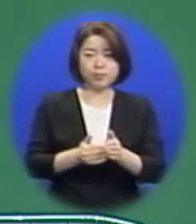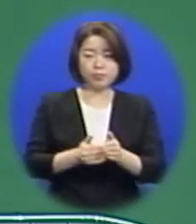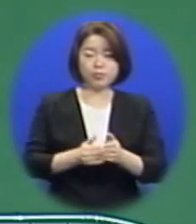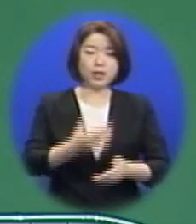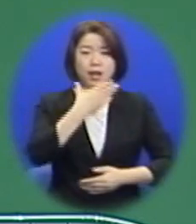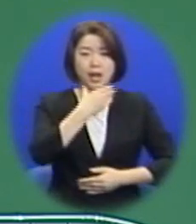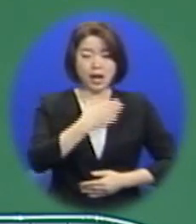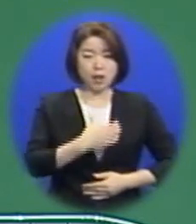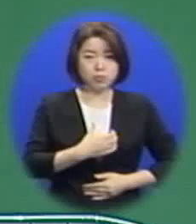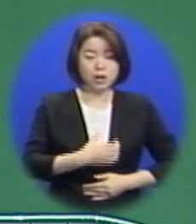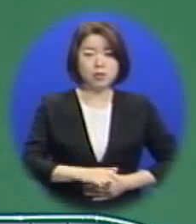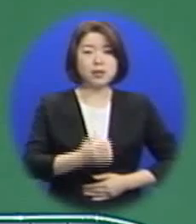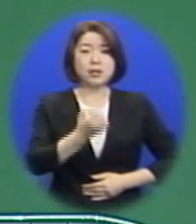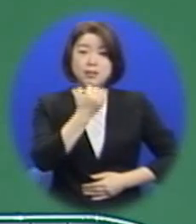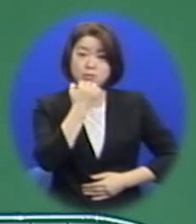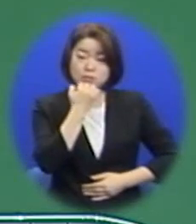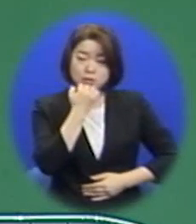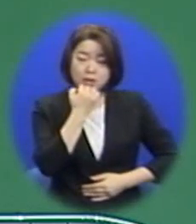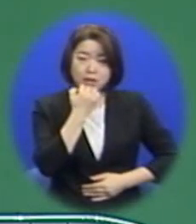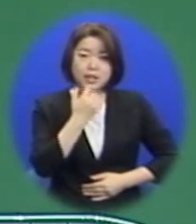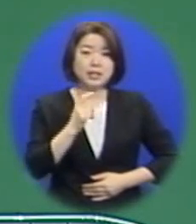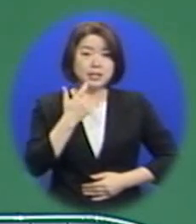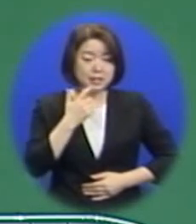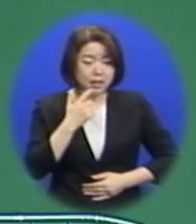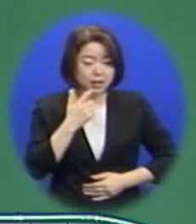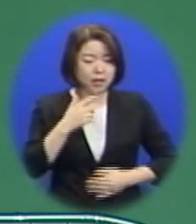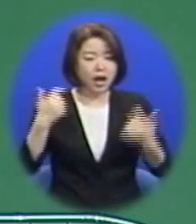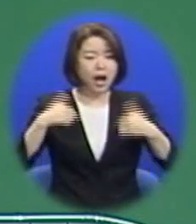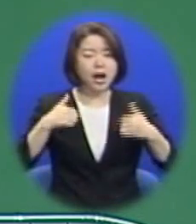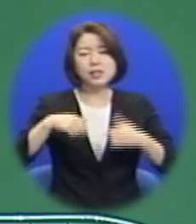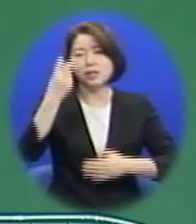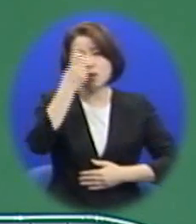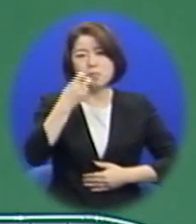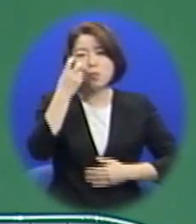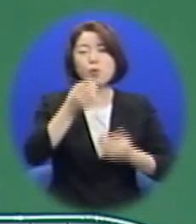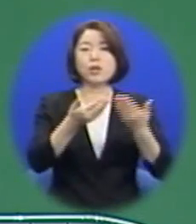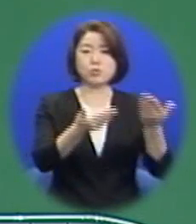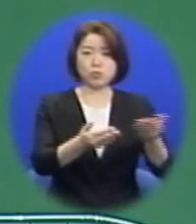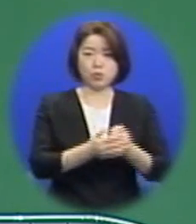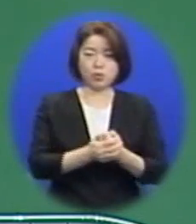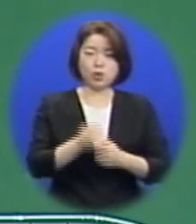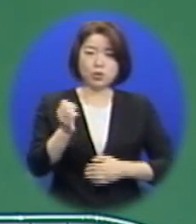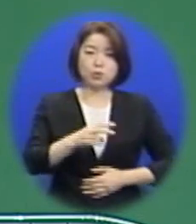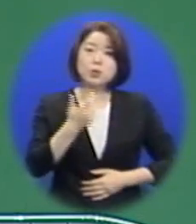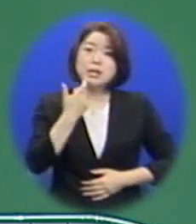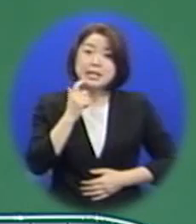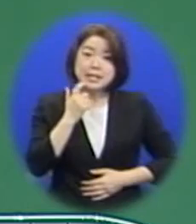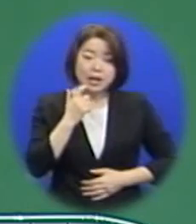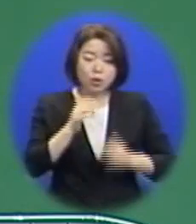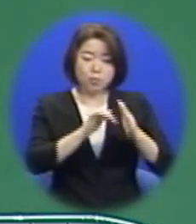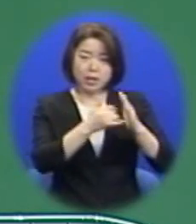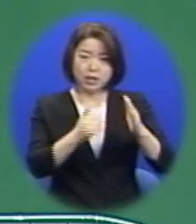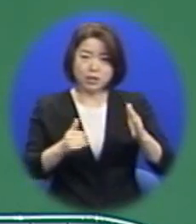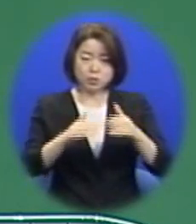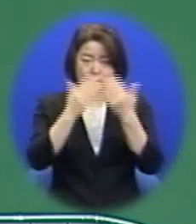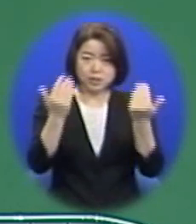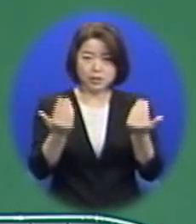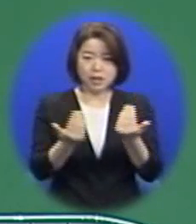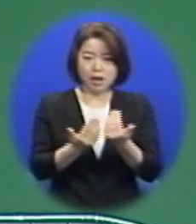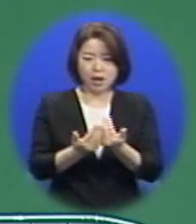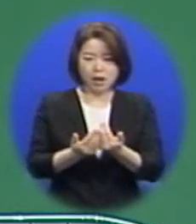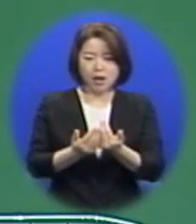이삭과 야곱을 언제나 보호해 주셨고 그리고 야곱의 가족들이 기근에 다 굶어 죽게 되었을